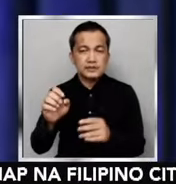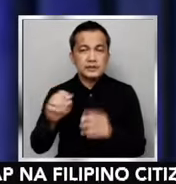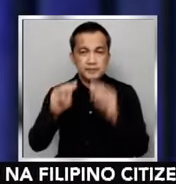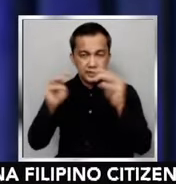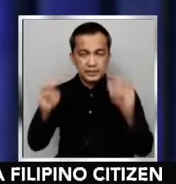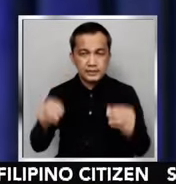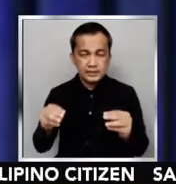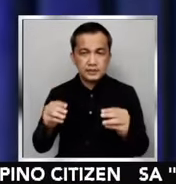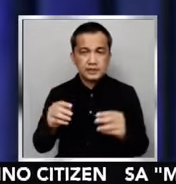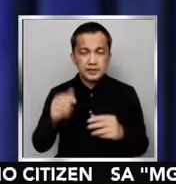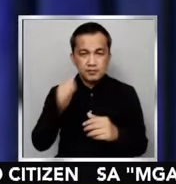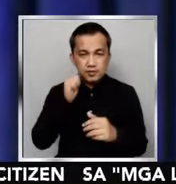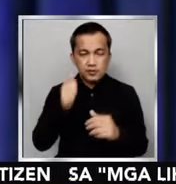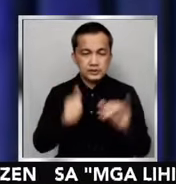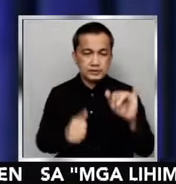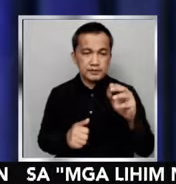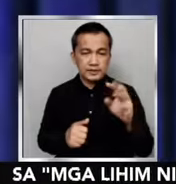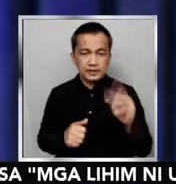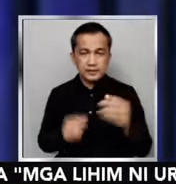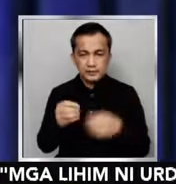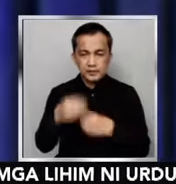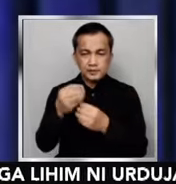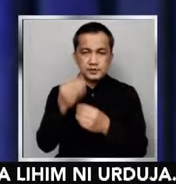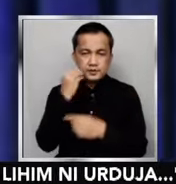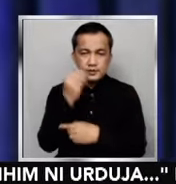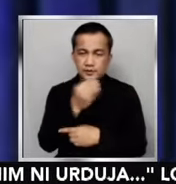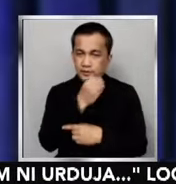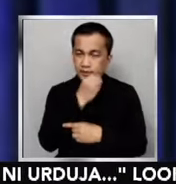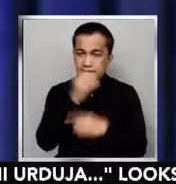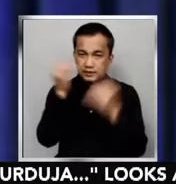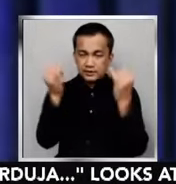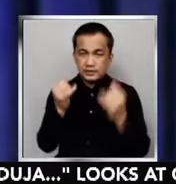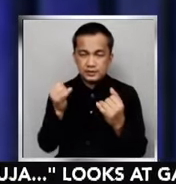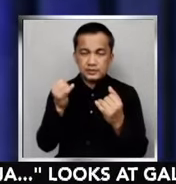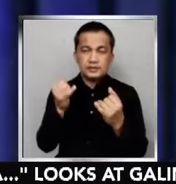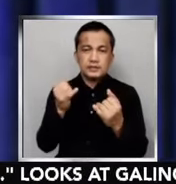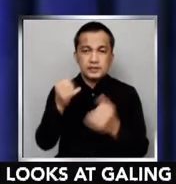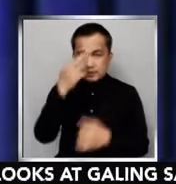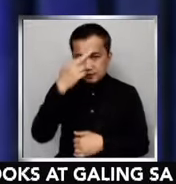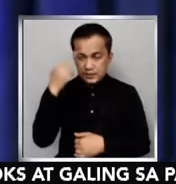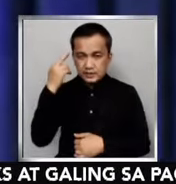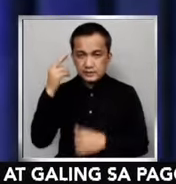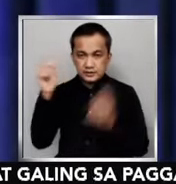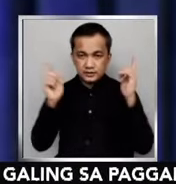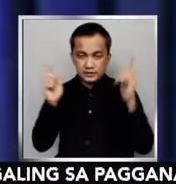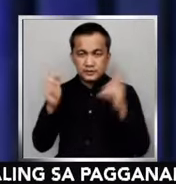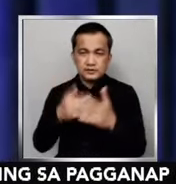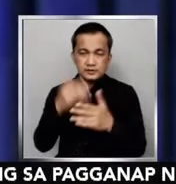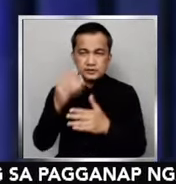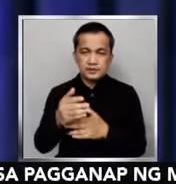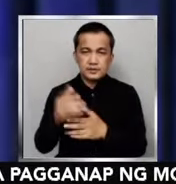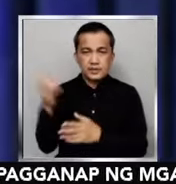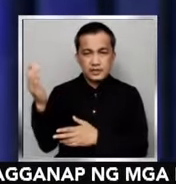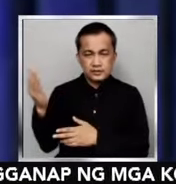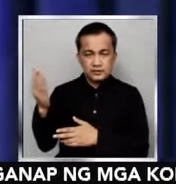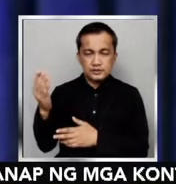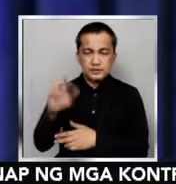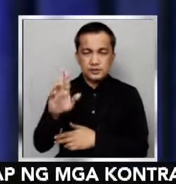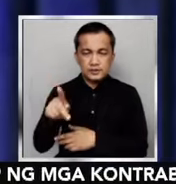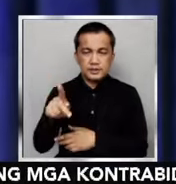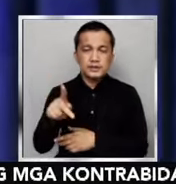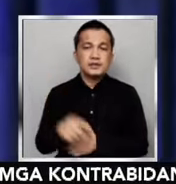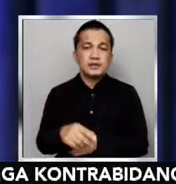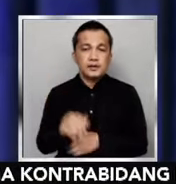ibrahim ng bulaklak sa bantayog ni Jose Rizal sa luneta nasusundan ang public lecture sa UP Diliman bukas din ang Hapon ay